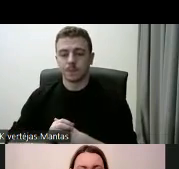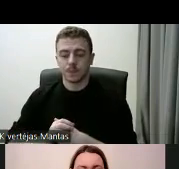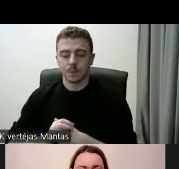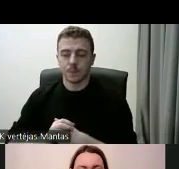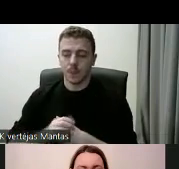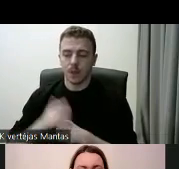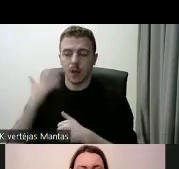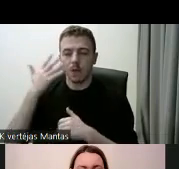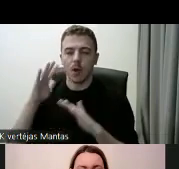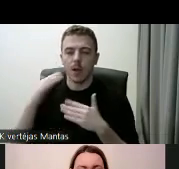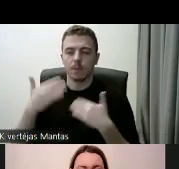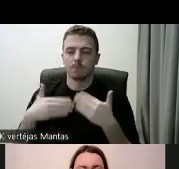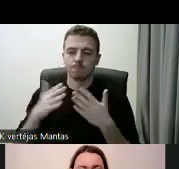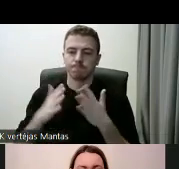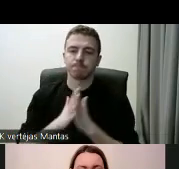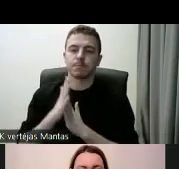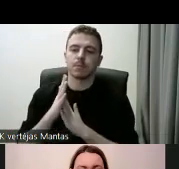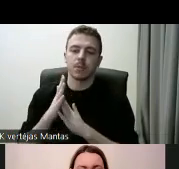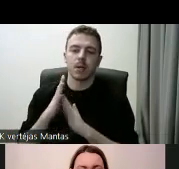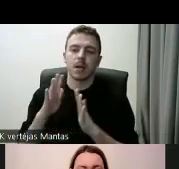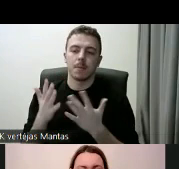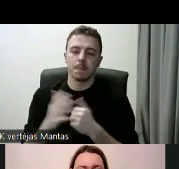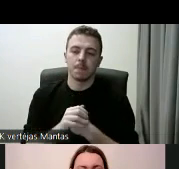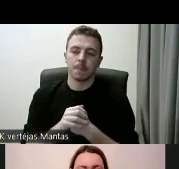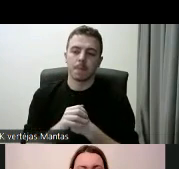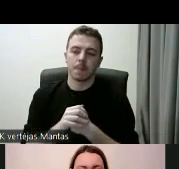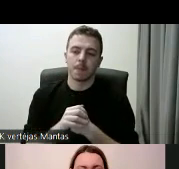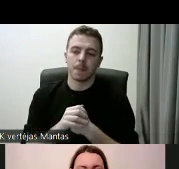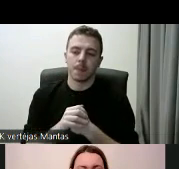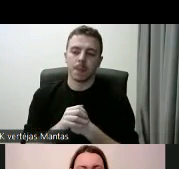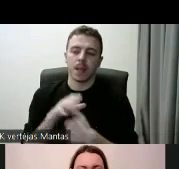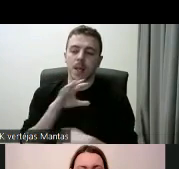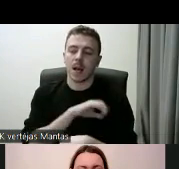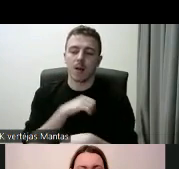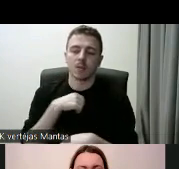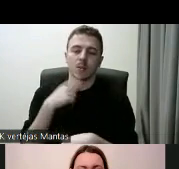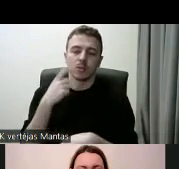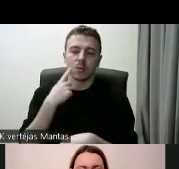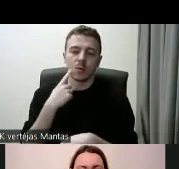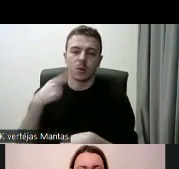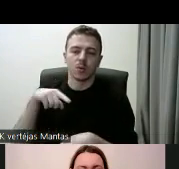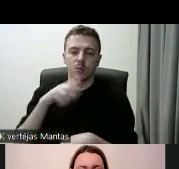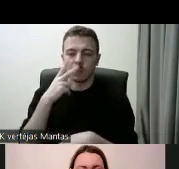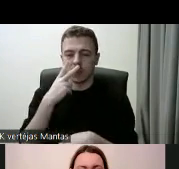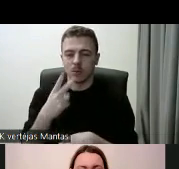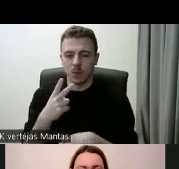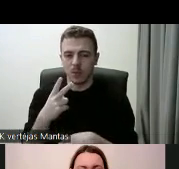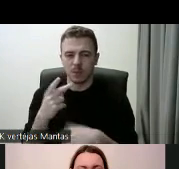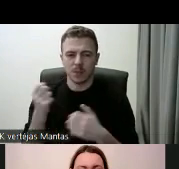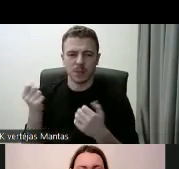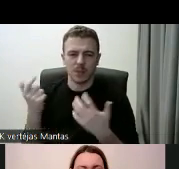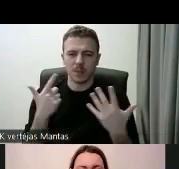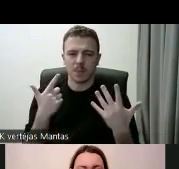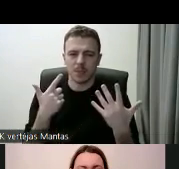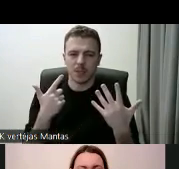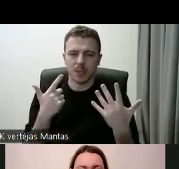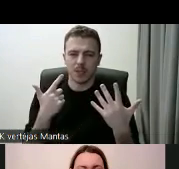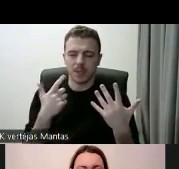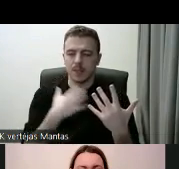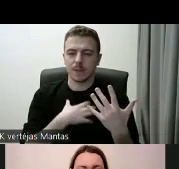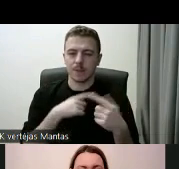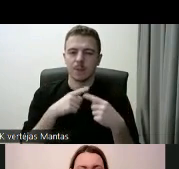priekį. Ir galiausiai aš noriu, kad jūs pažvelgtumėte į septynis dalykus, tai